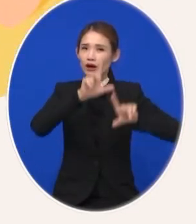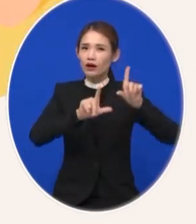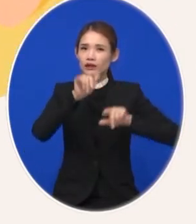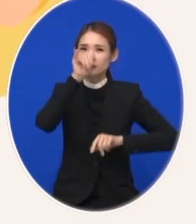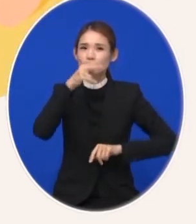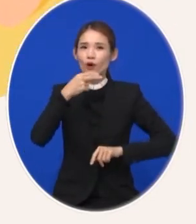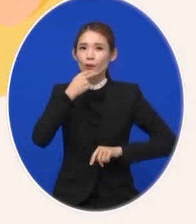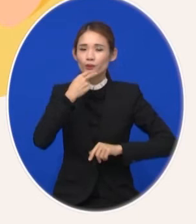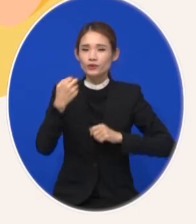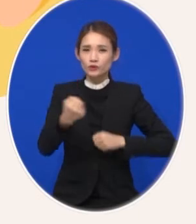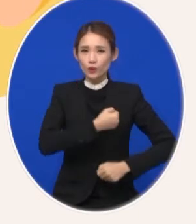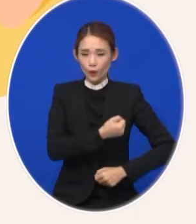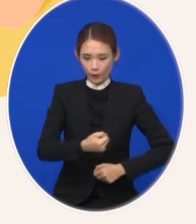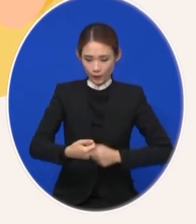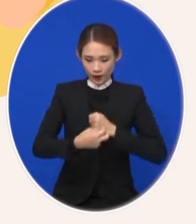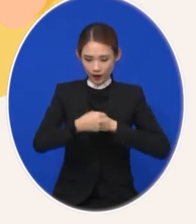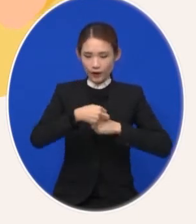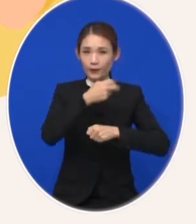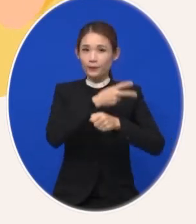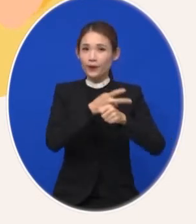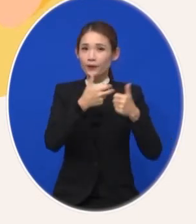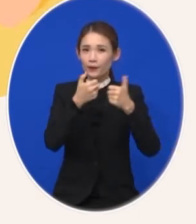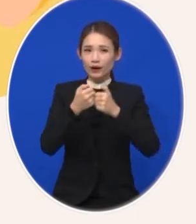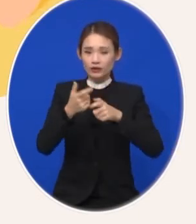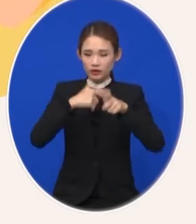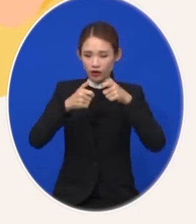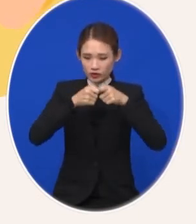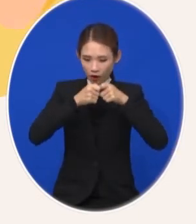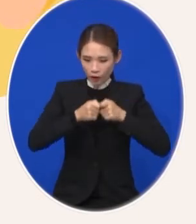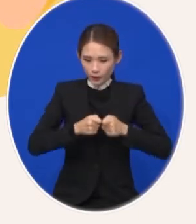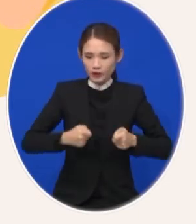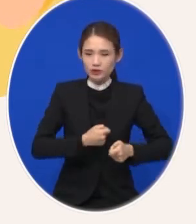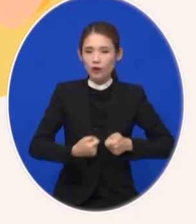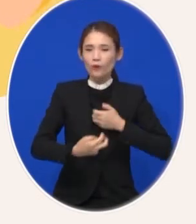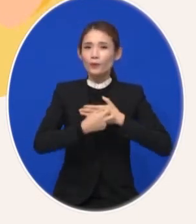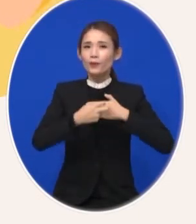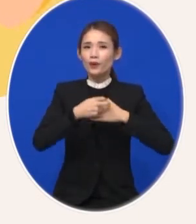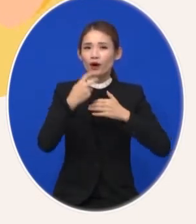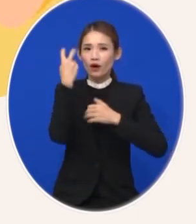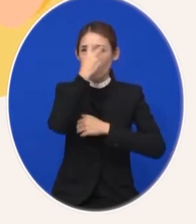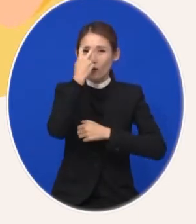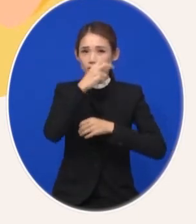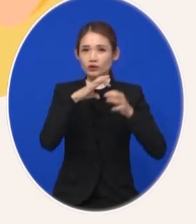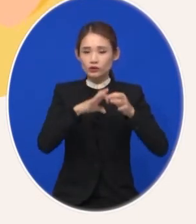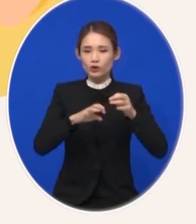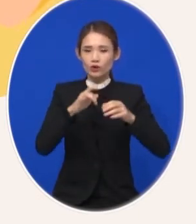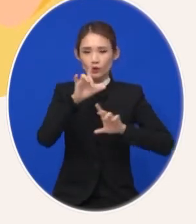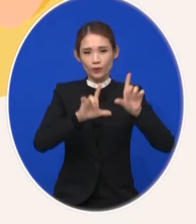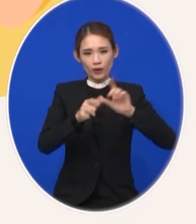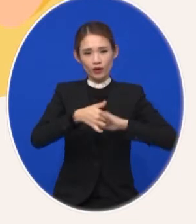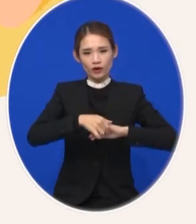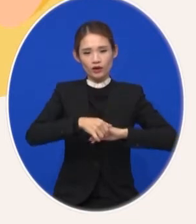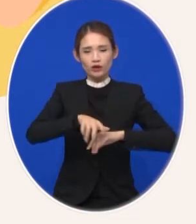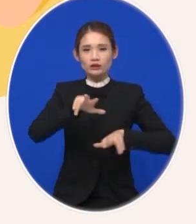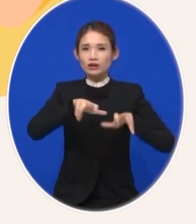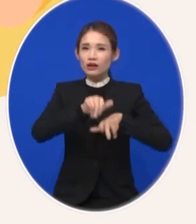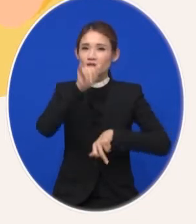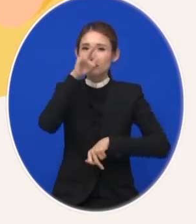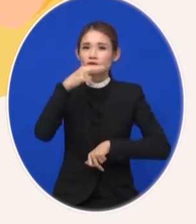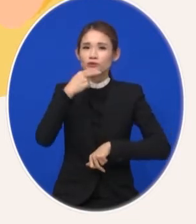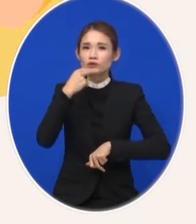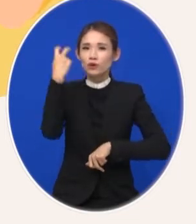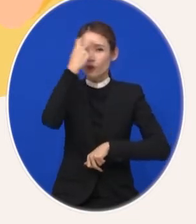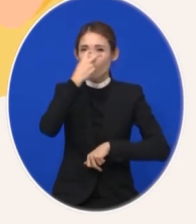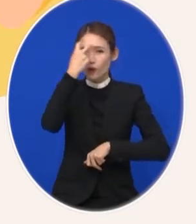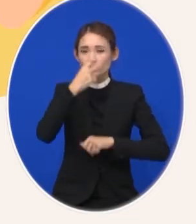등으로 진단할 수 있는 중요한 시기입니다. 정밀 초음파를 통해 외형적 기형 유무를 확실하게 알 수 있어서 이때